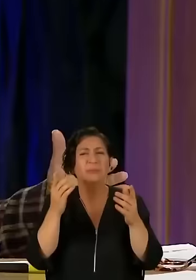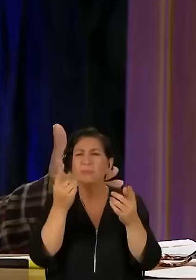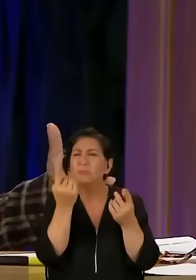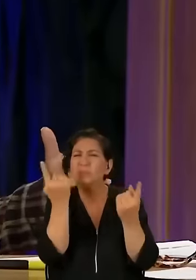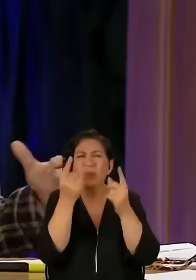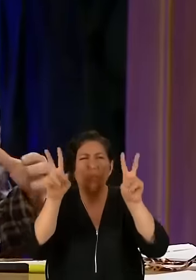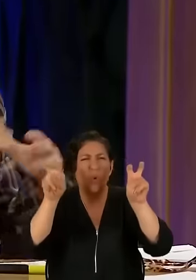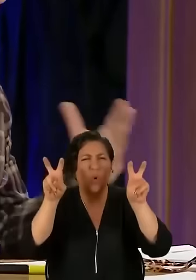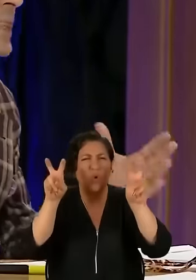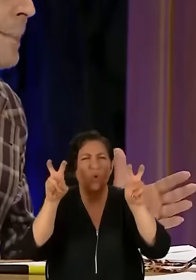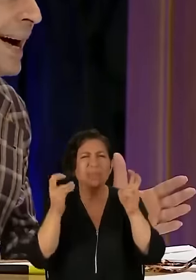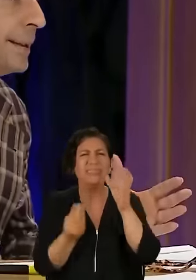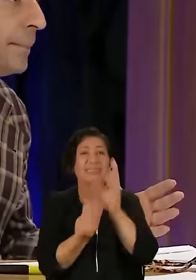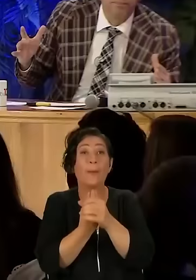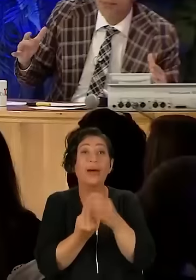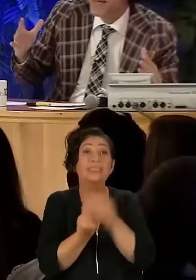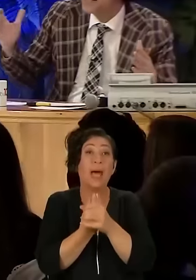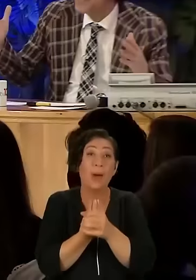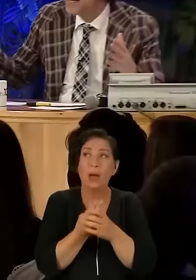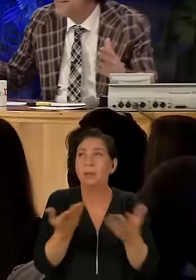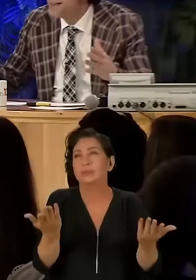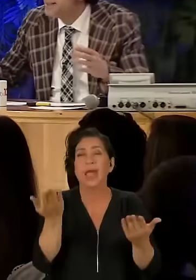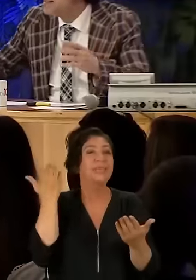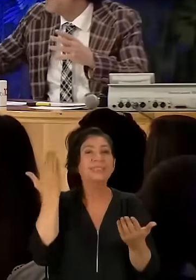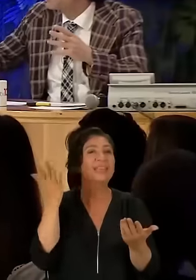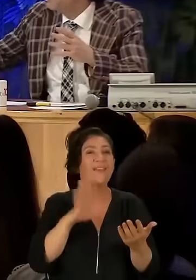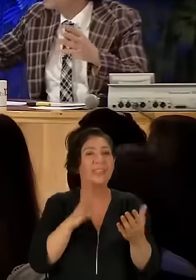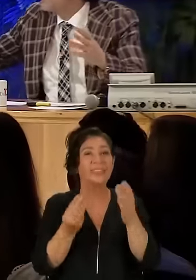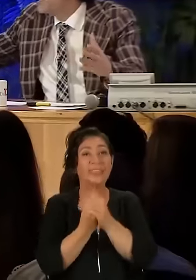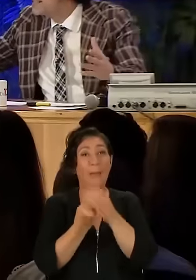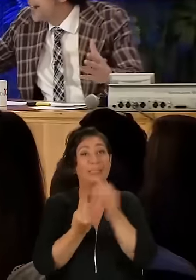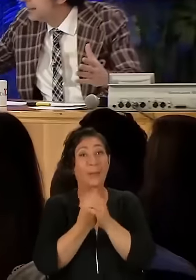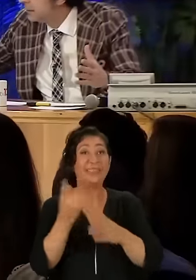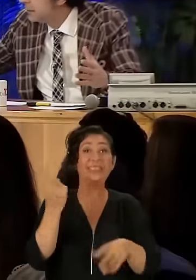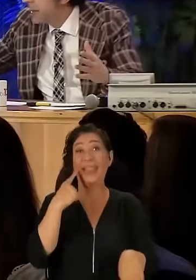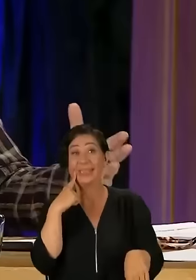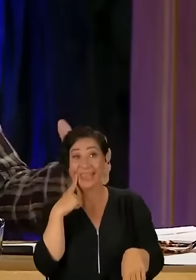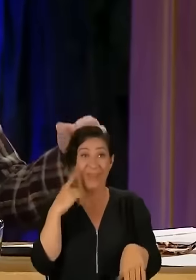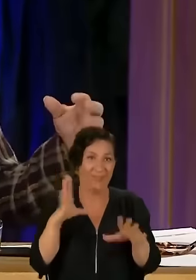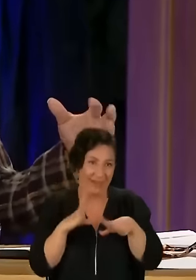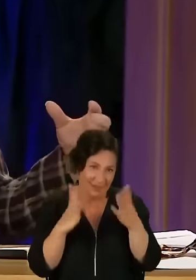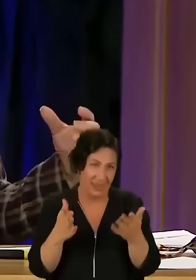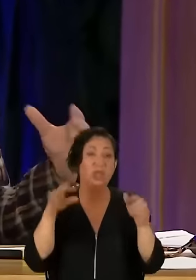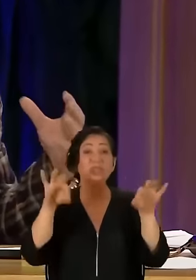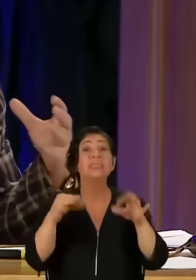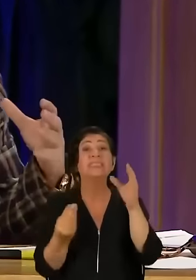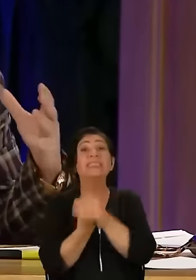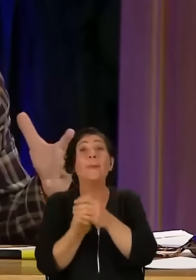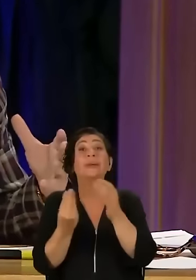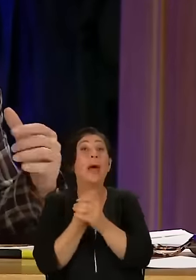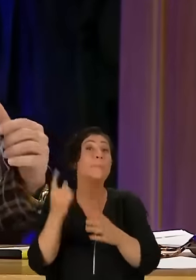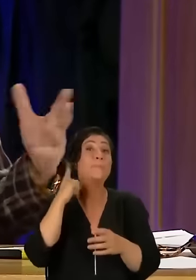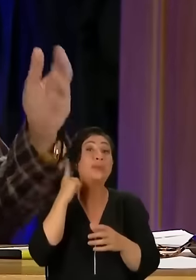şeyleri sabah sabah, değil mi? Eskiden ne vardı? Sabah sabah Seda Sayan, değil mi? Şimdi sabah